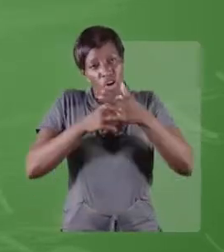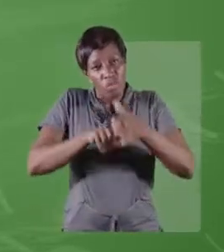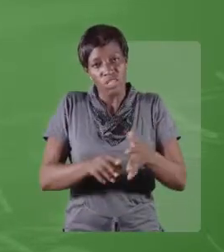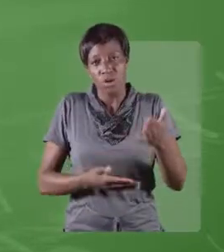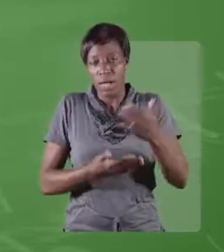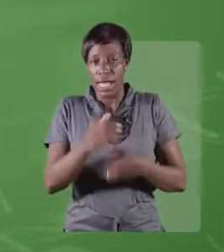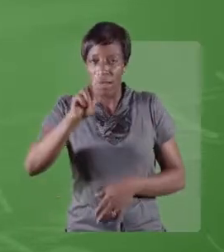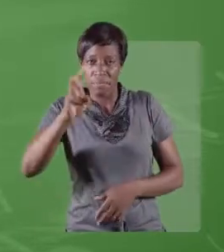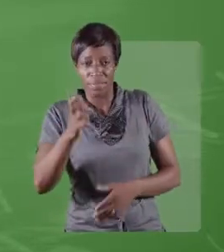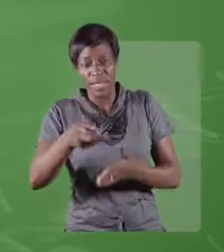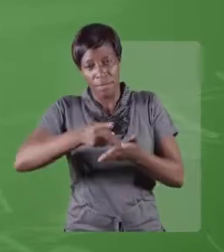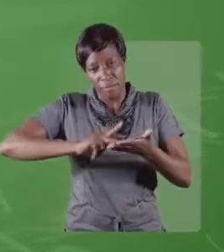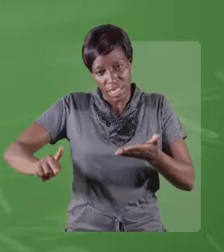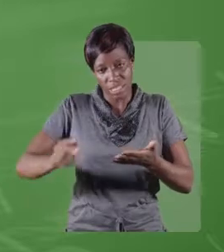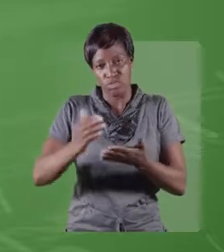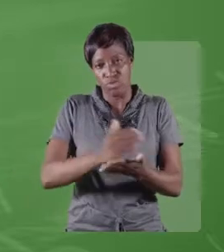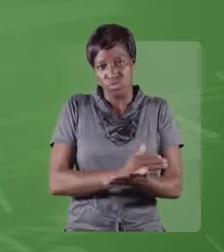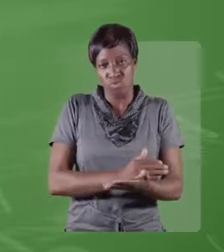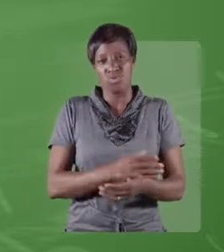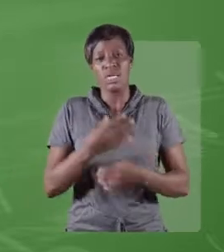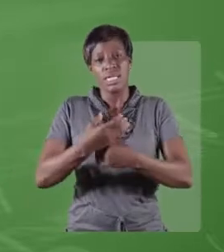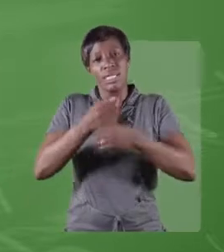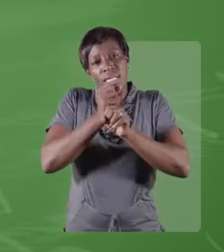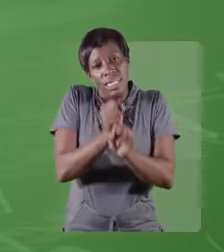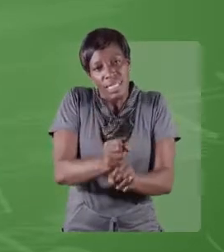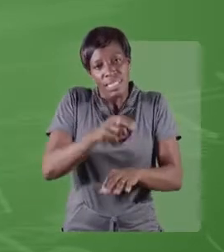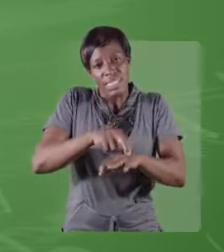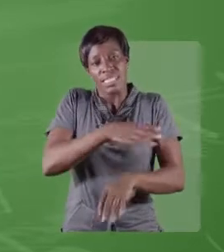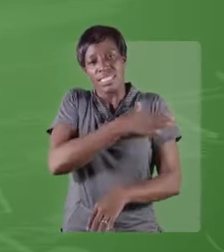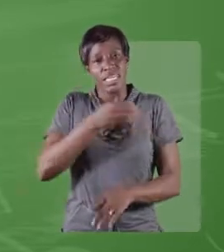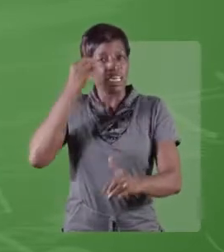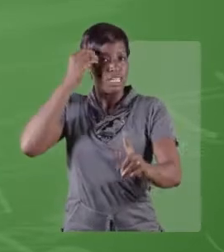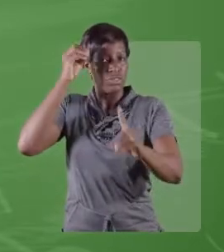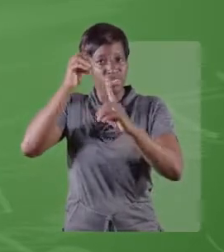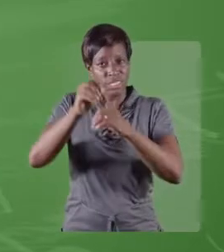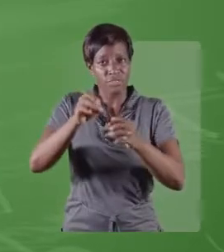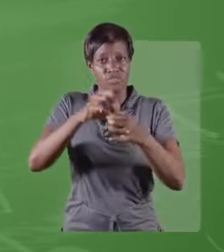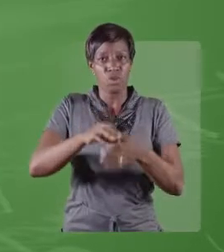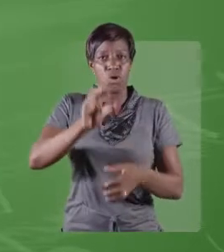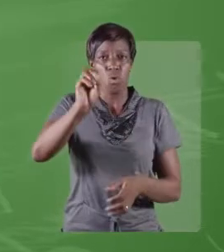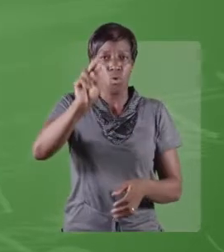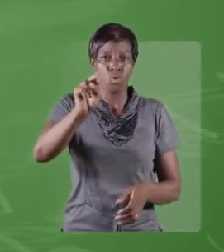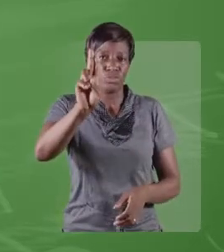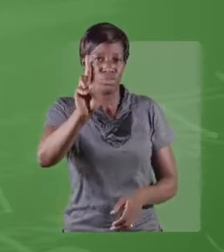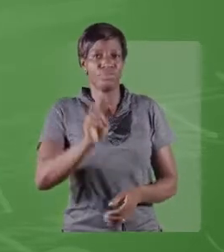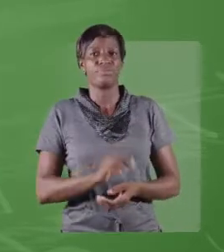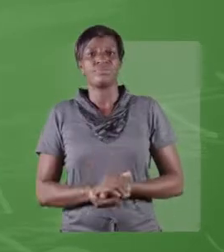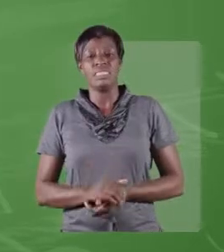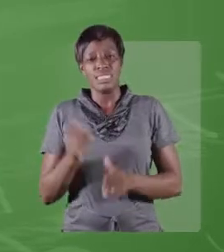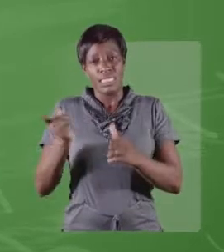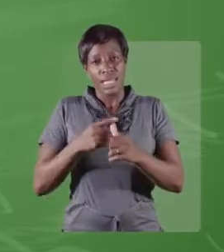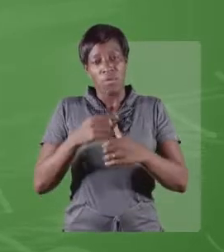partie de notre leçon, la naissance et les objectifs de l'ONU. D'abord, la